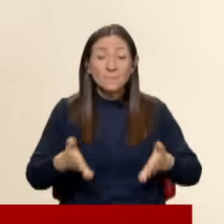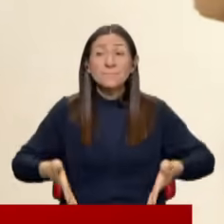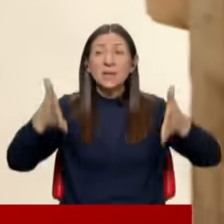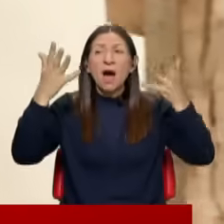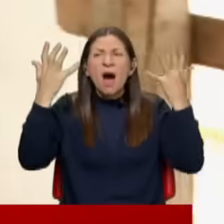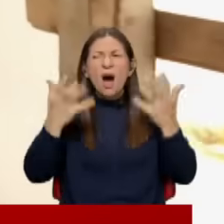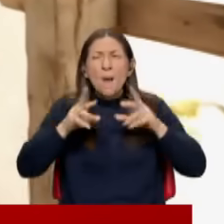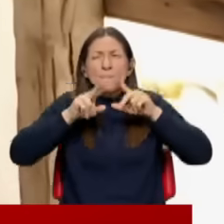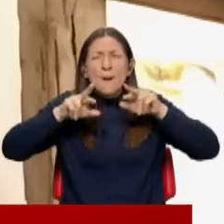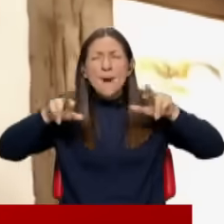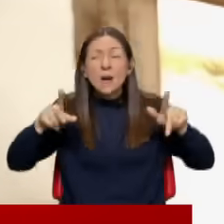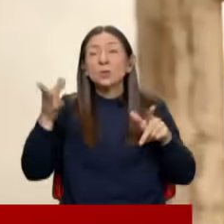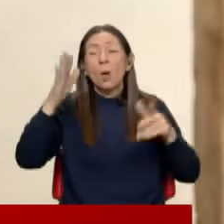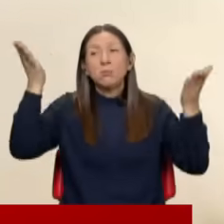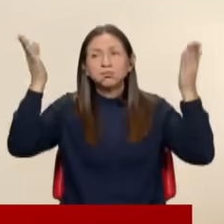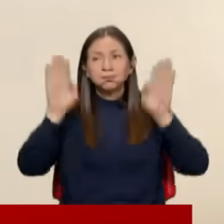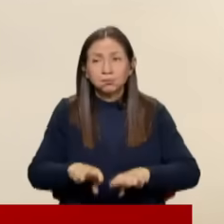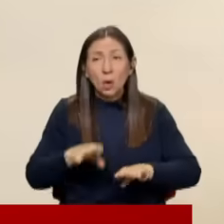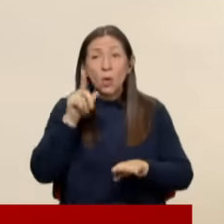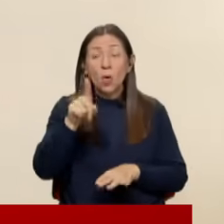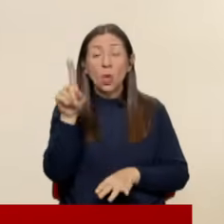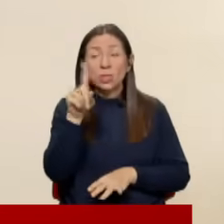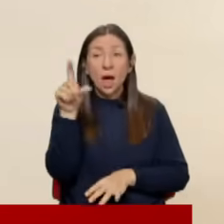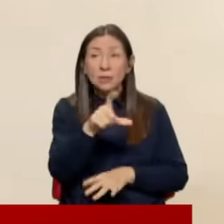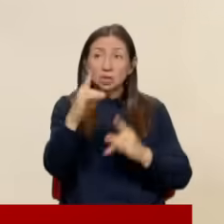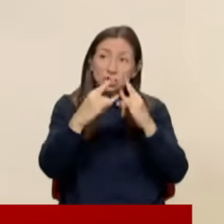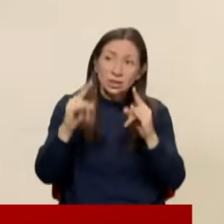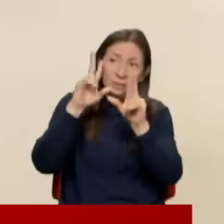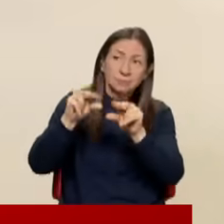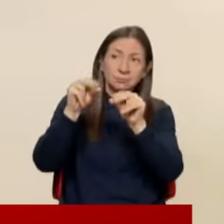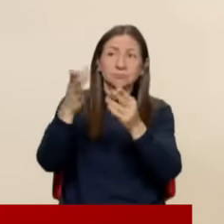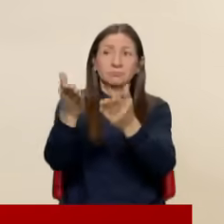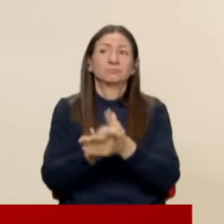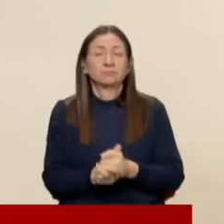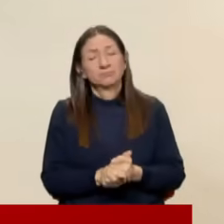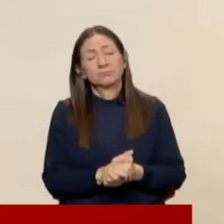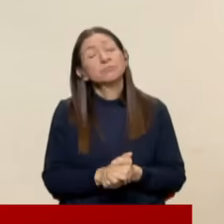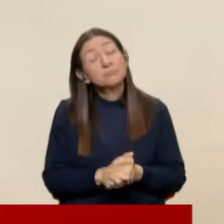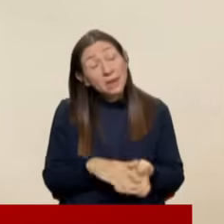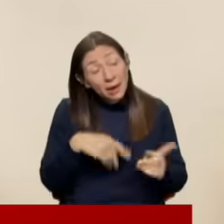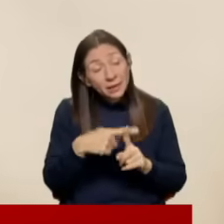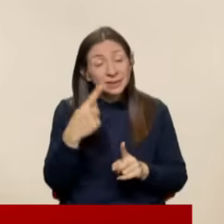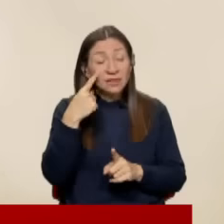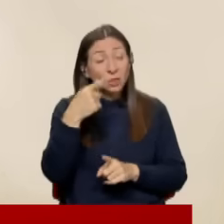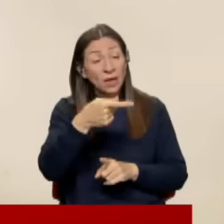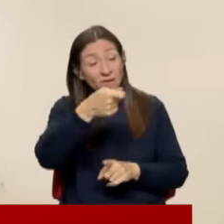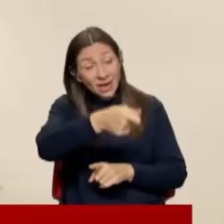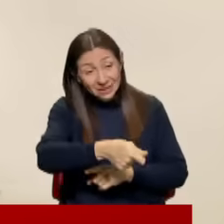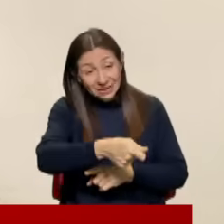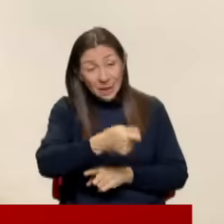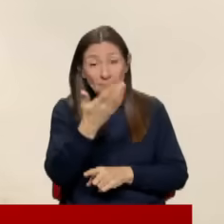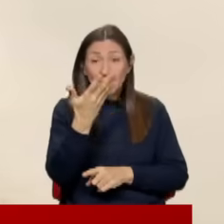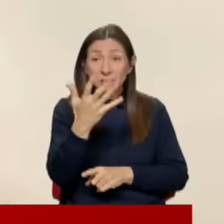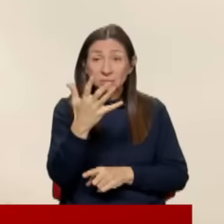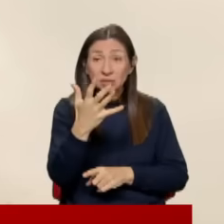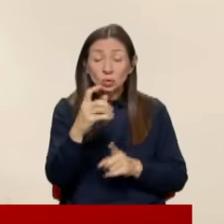ağır hasar aldı, ardından yıkıldı. O 10 aydır bu çadırın içinde yaşamaya çalışıyor. Üstelik devletin ona verdiği